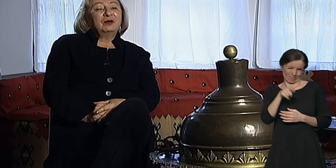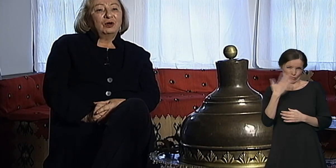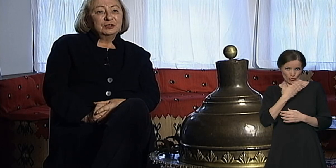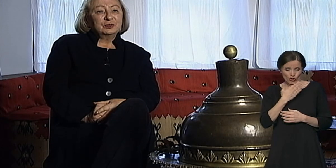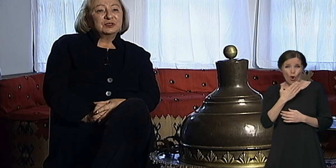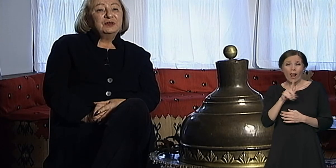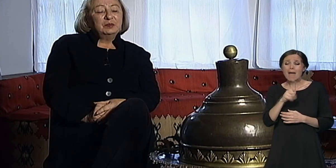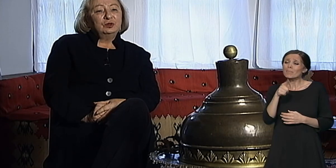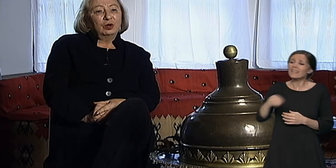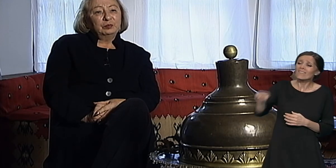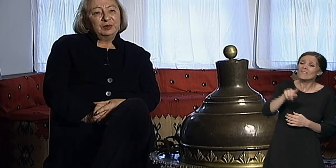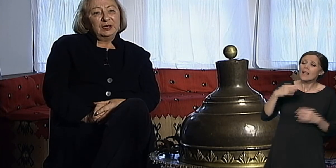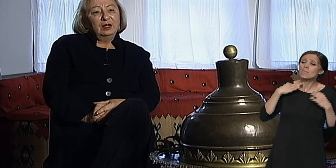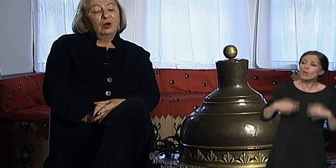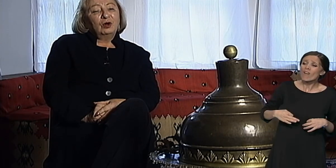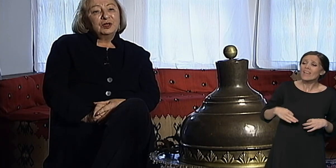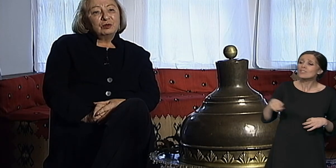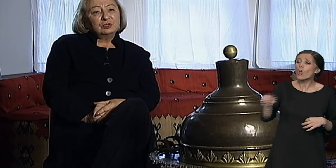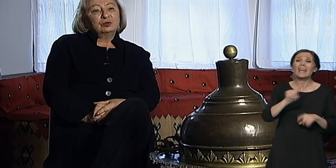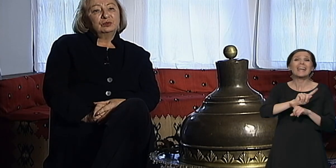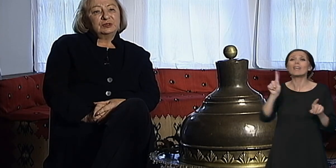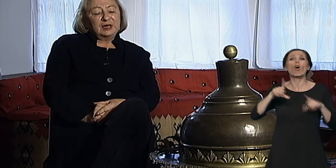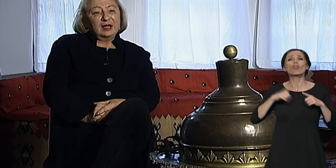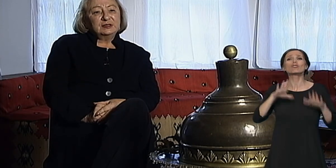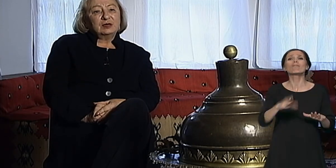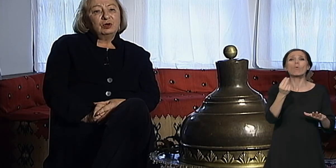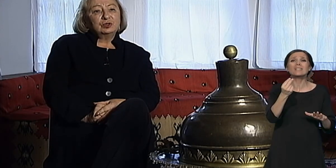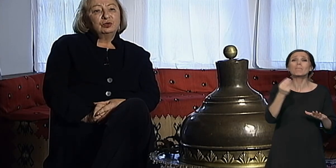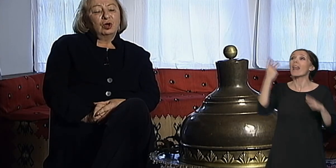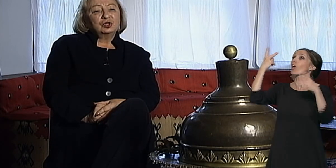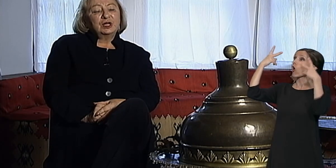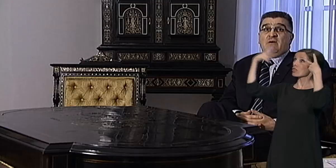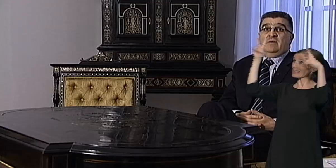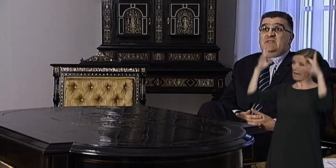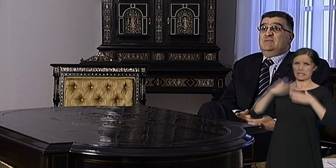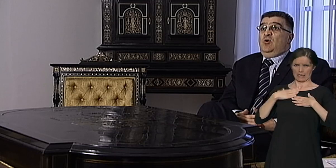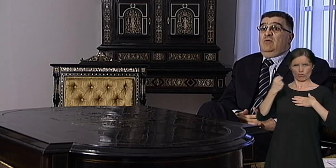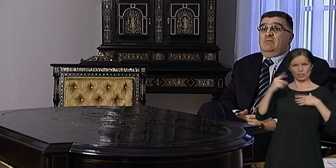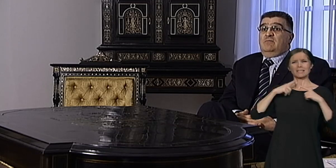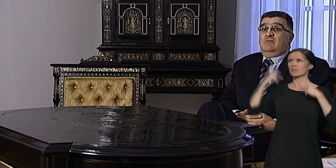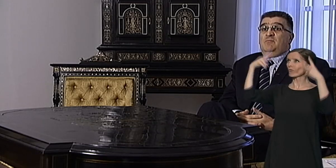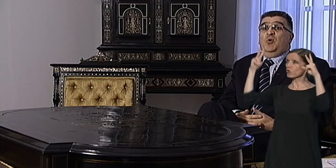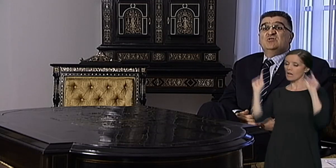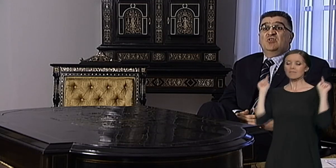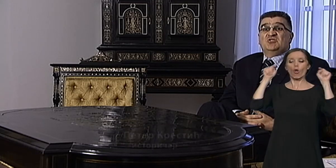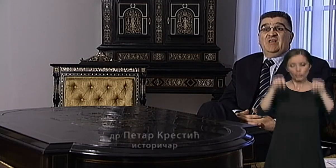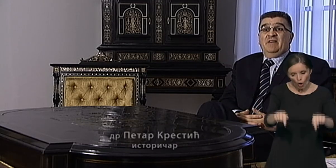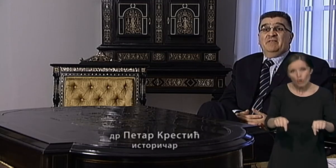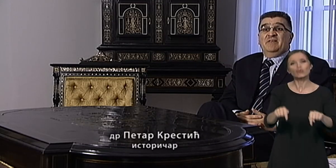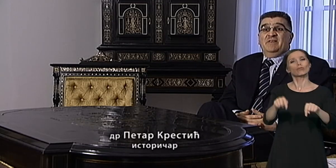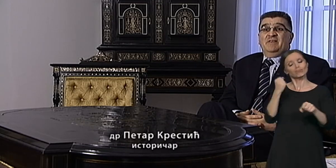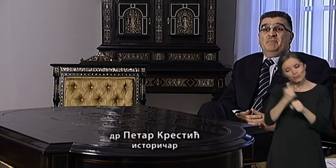Dakle, oni su svi bili oni koji su stranci, koji su došli. Recimo,